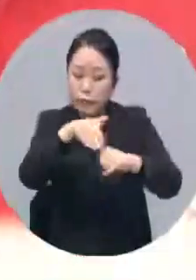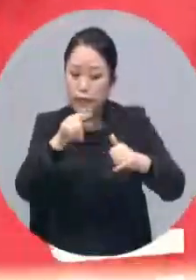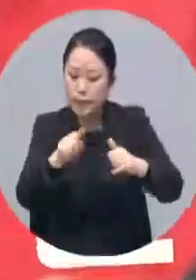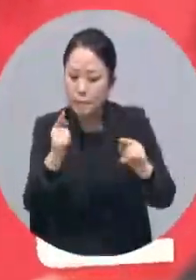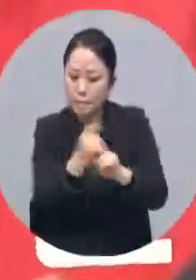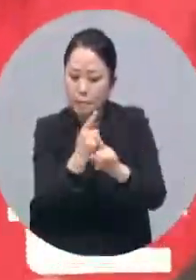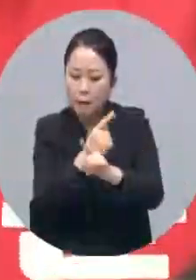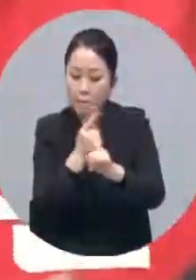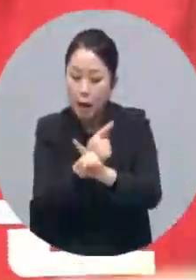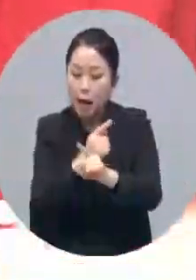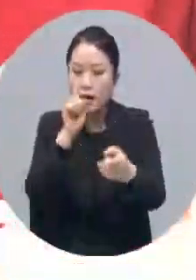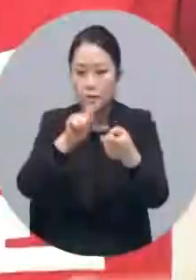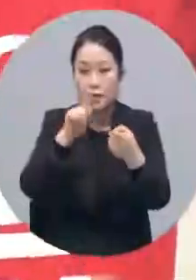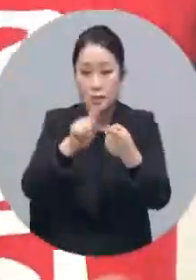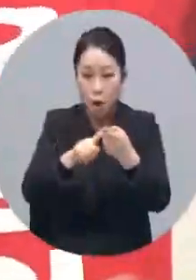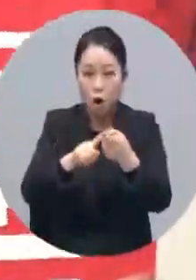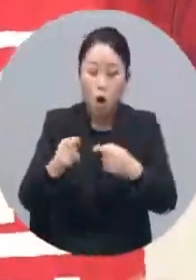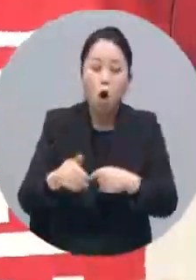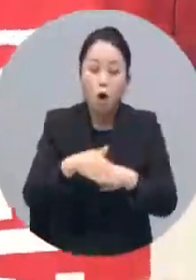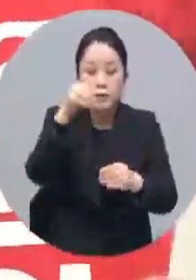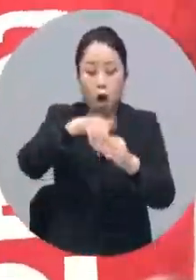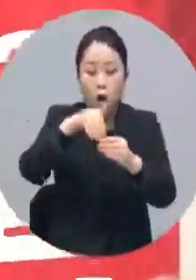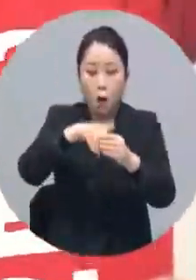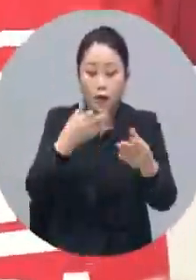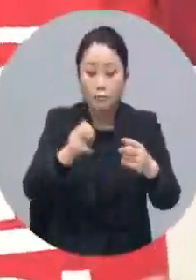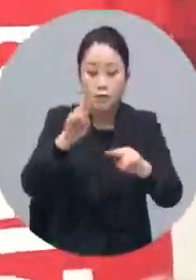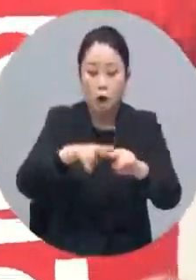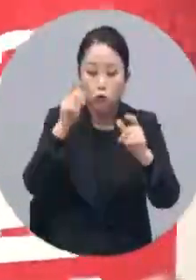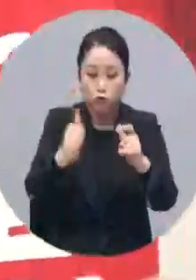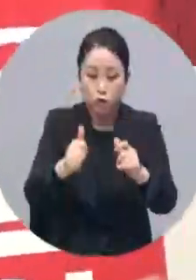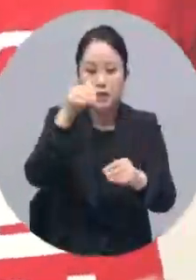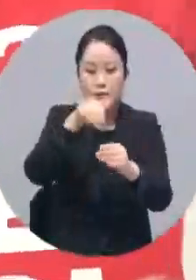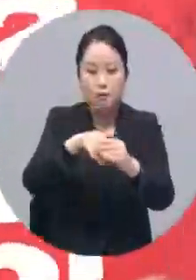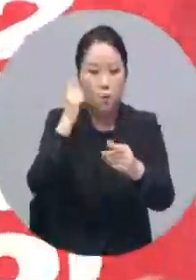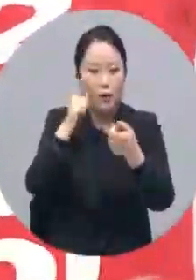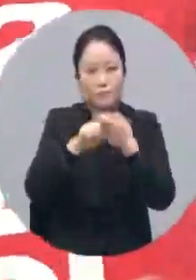금정구 유권자 표심에 관심이 커지고 있습니다. MBC 뉴스 박준호입니다.